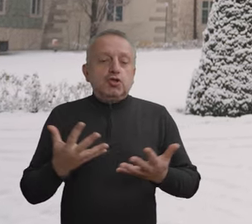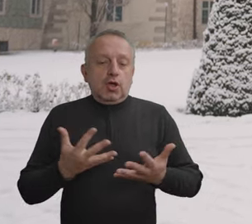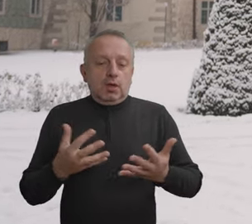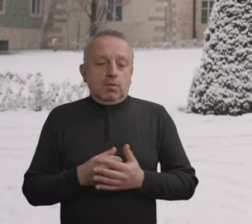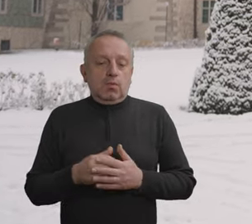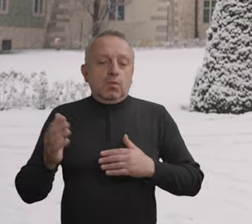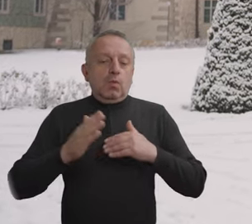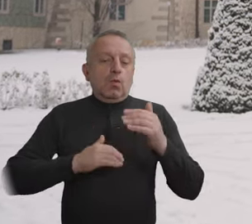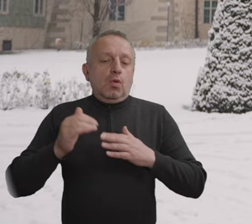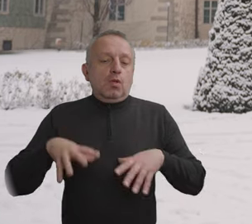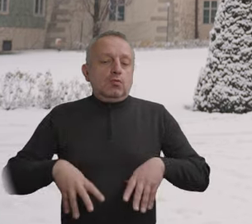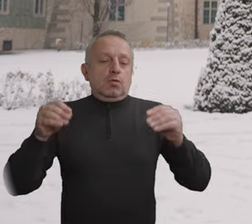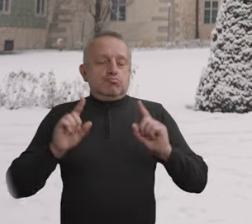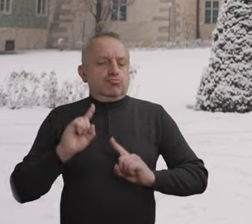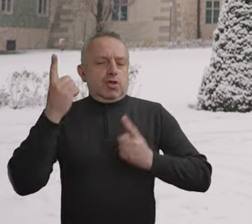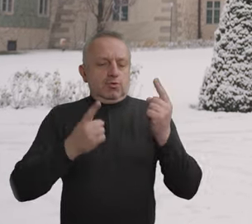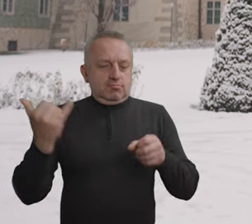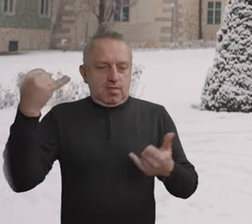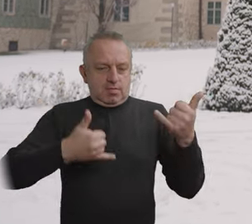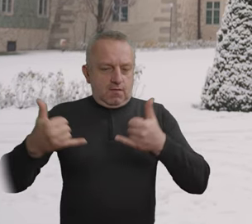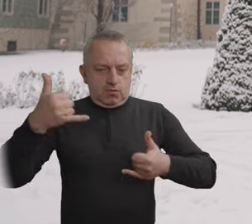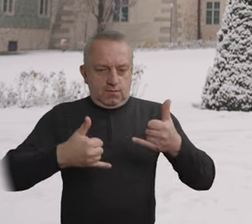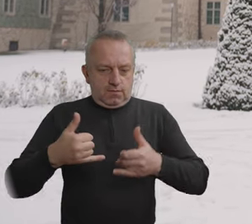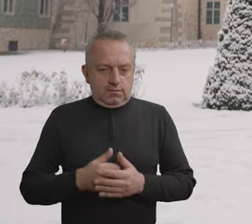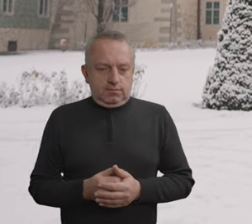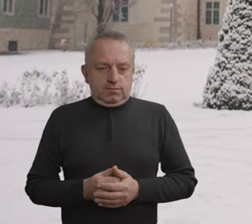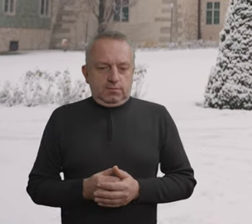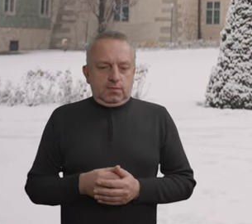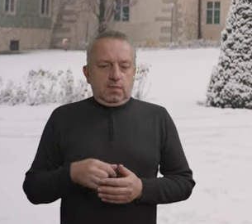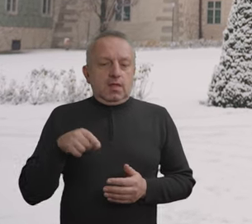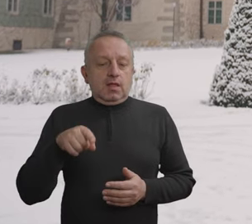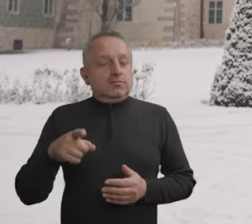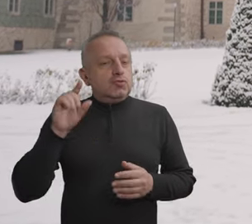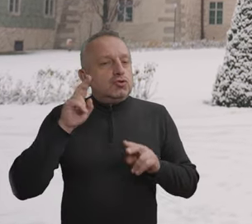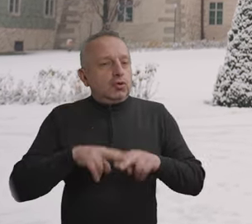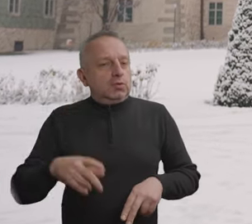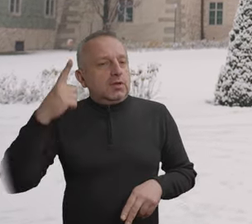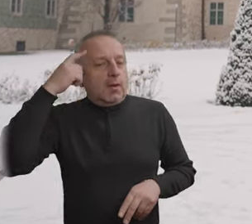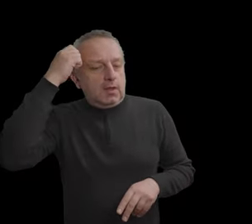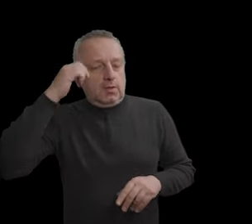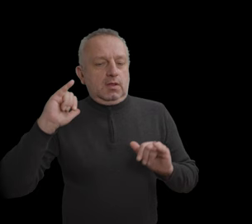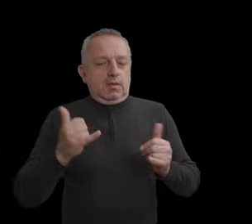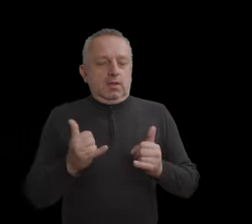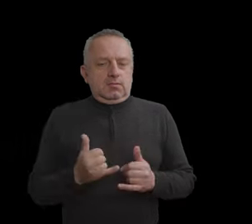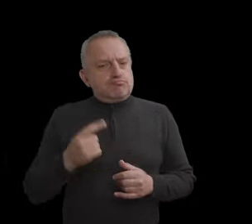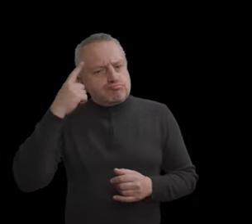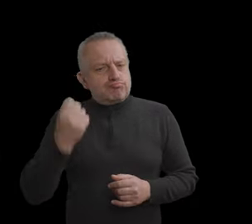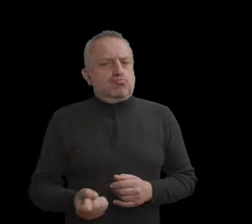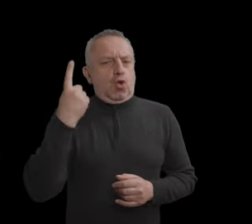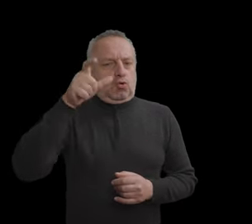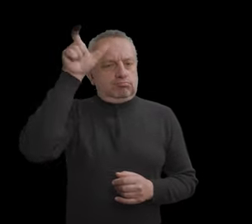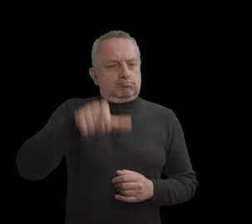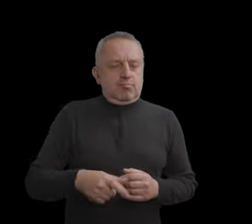gdzie budował od początku przemysł naftowy. Przez to Ignacy Łukasiewicz został zapamiętany jako